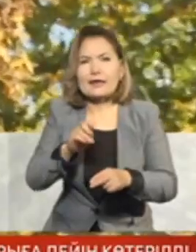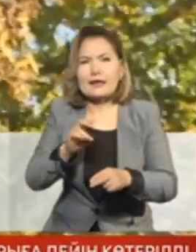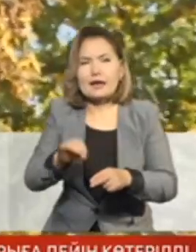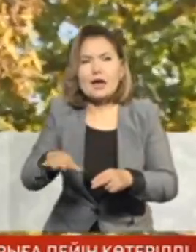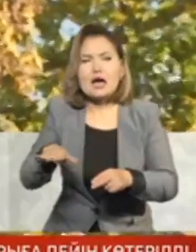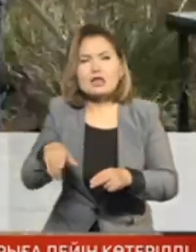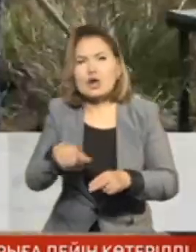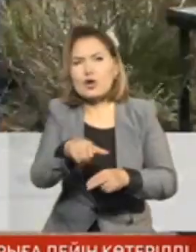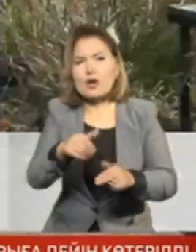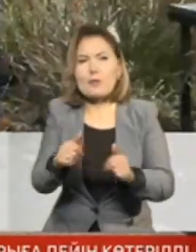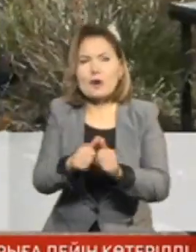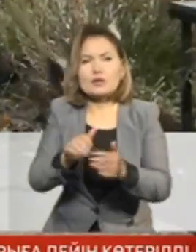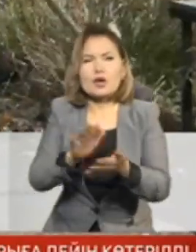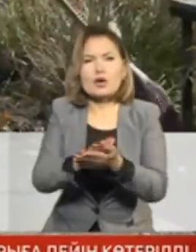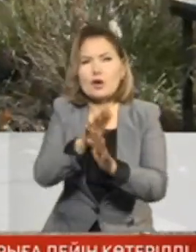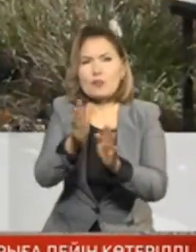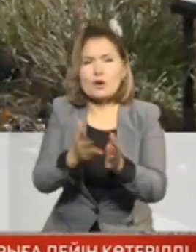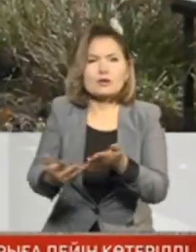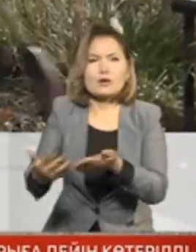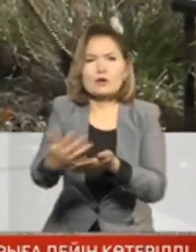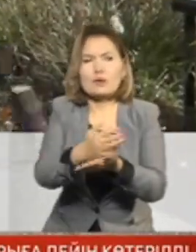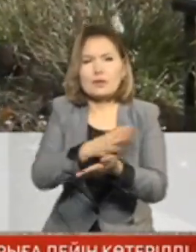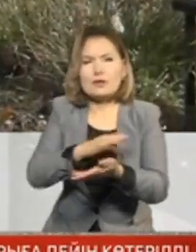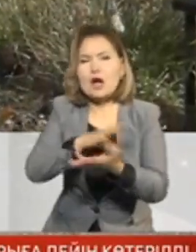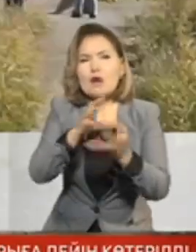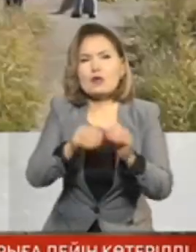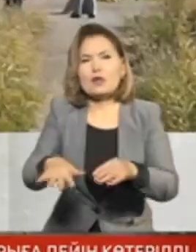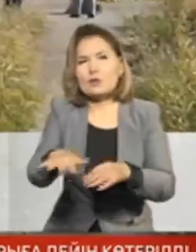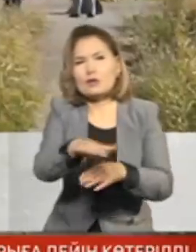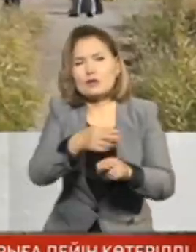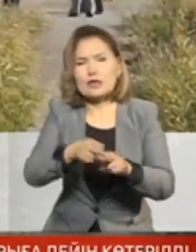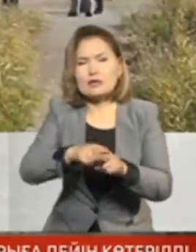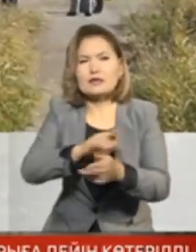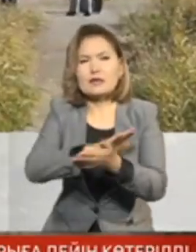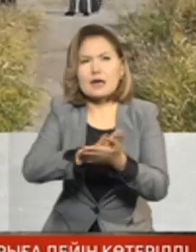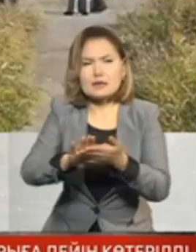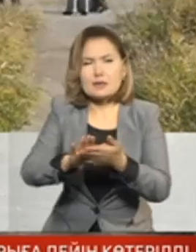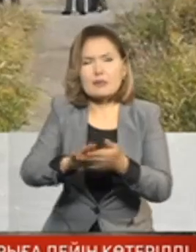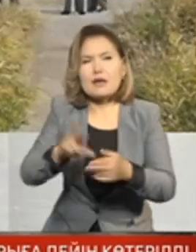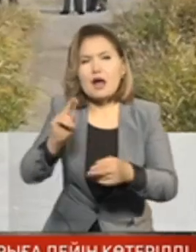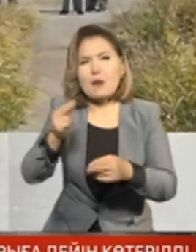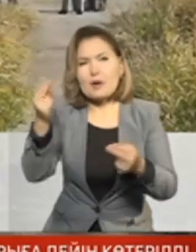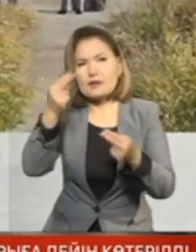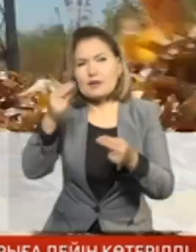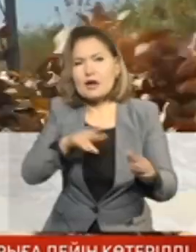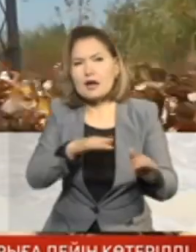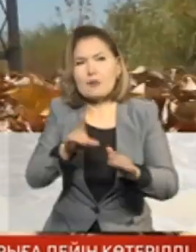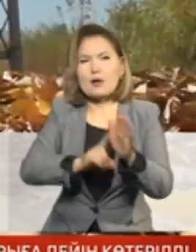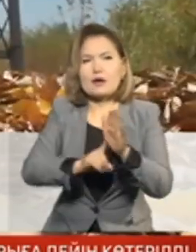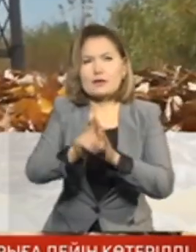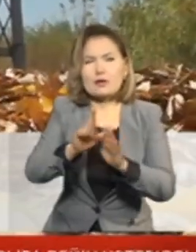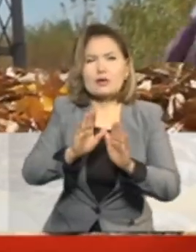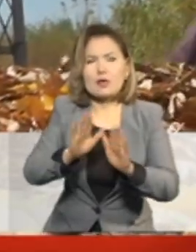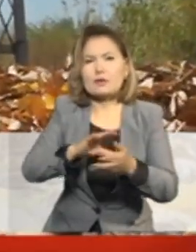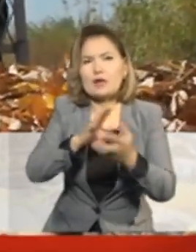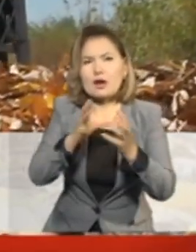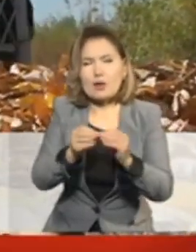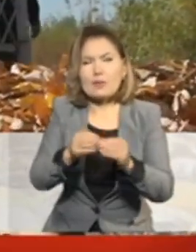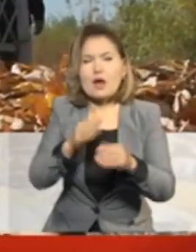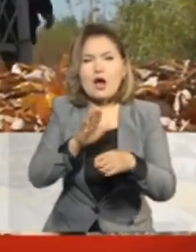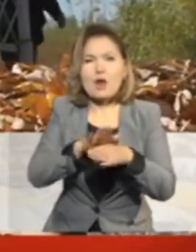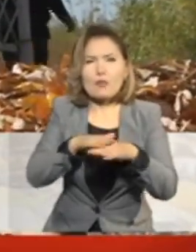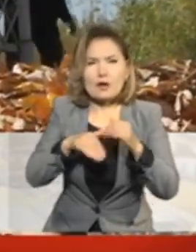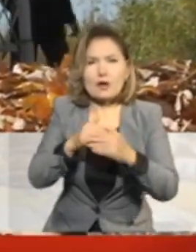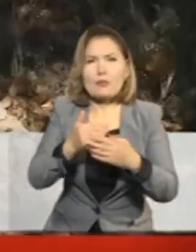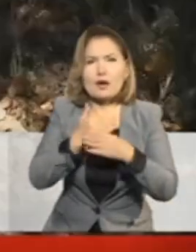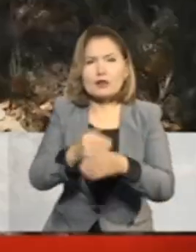Тас жолының жиегіндегі күл қоқысты шығарды. Жалпы аудан бойынша таза бейсенбі акциясы басталғалы, тек қолдың күшімен